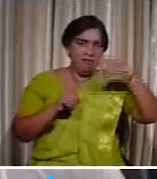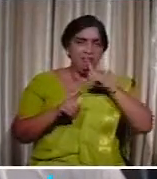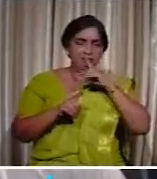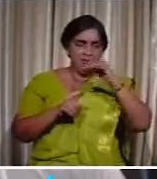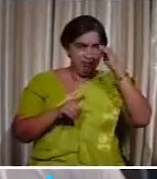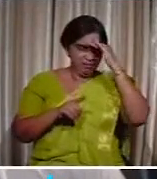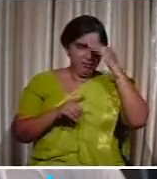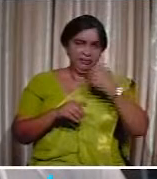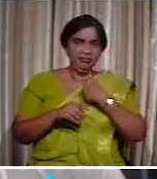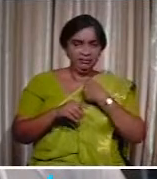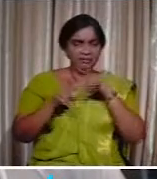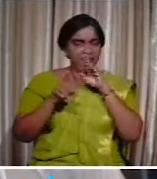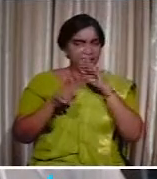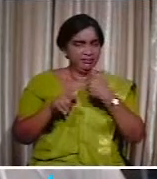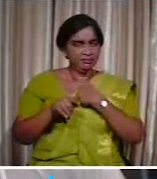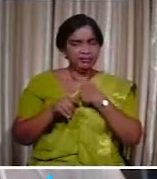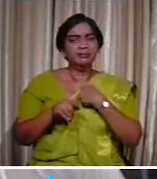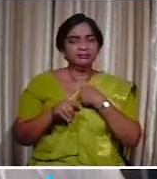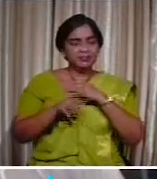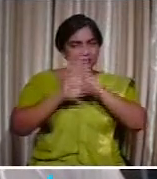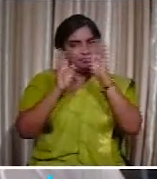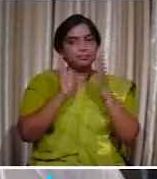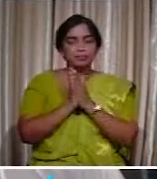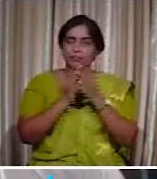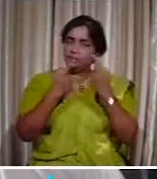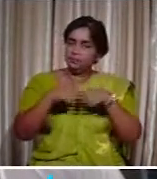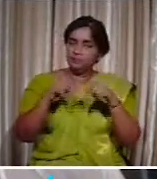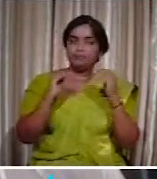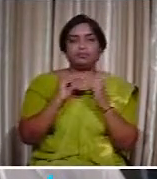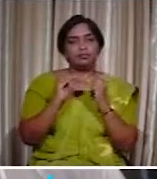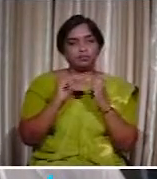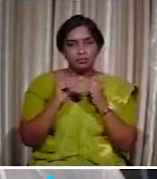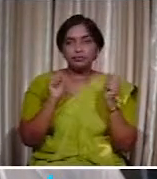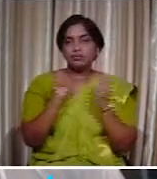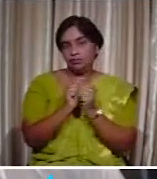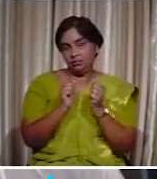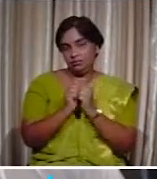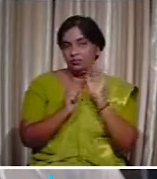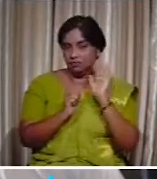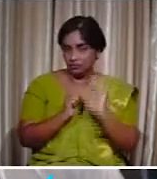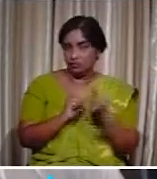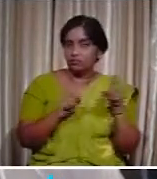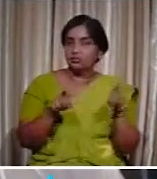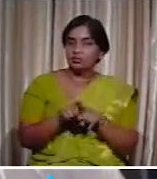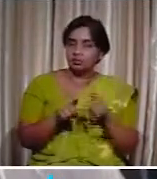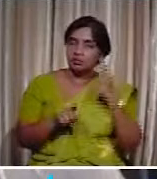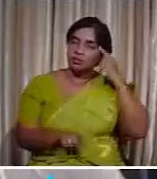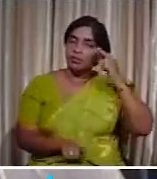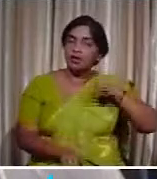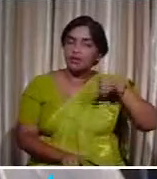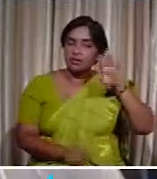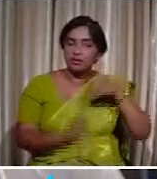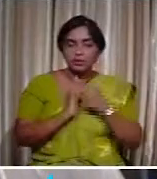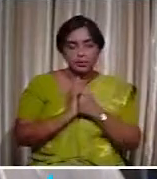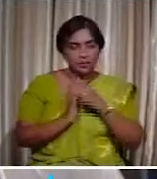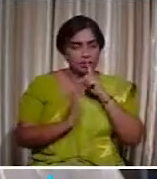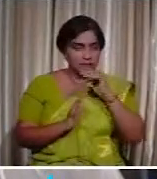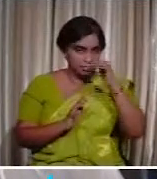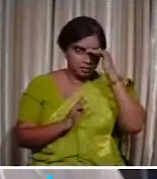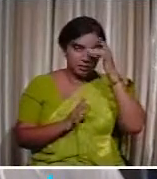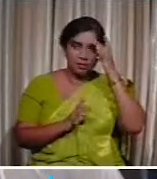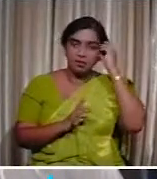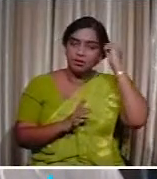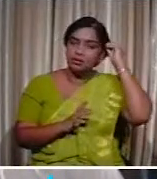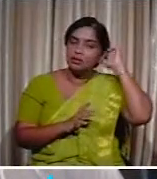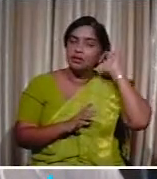कथानायकवरया मम ए हेमोटम एक वगे कटयुतु करन्न ओन ए वगे मम विश्वास करनो गरु कथानायकतुमनि